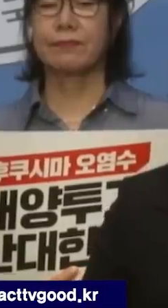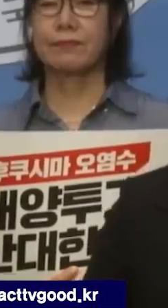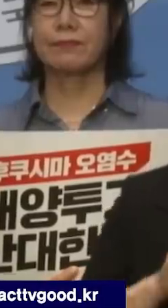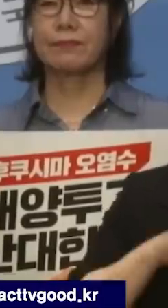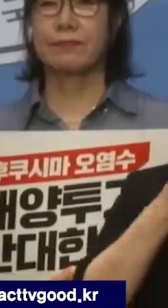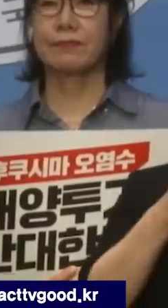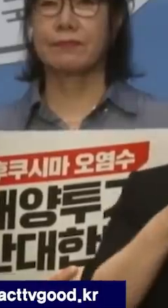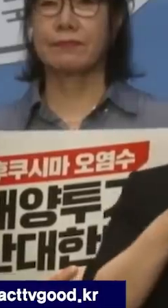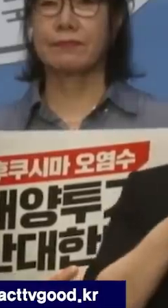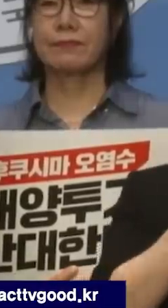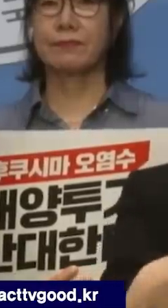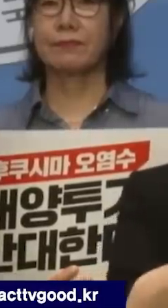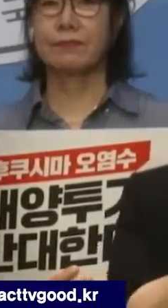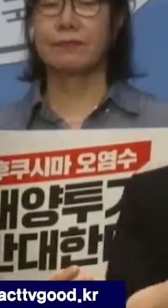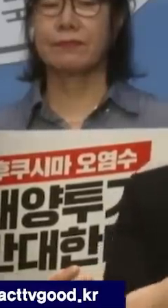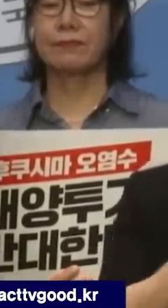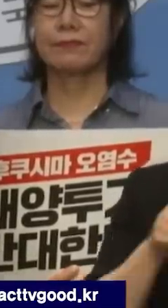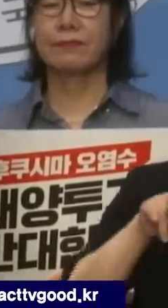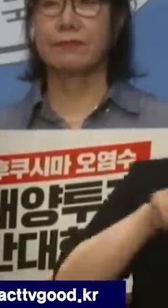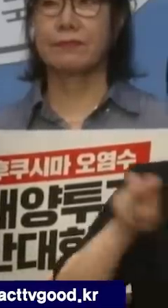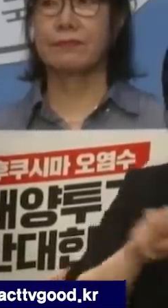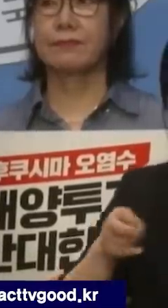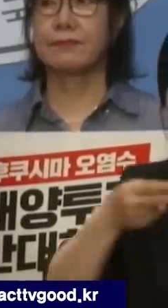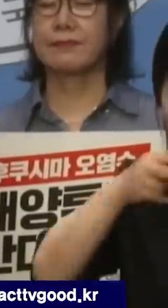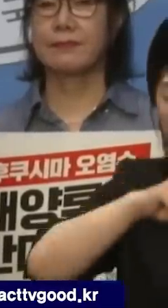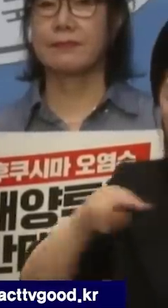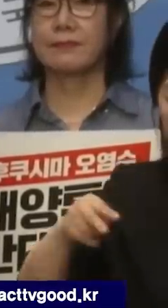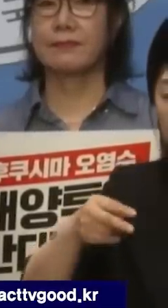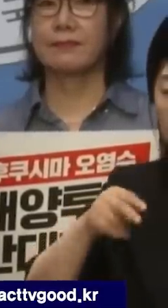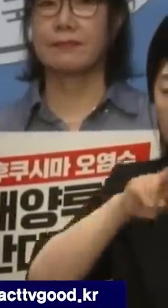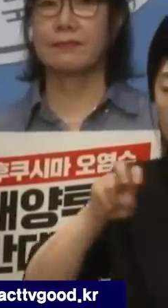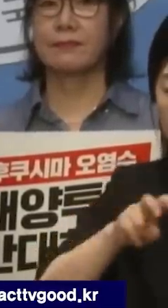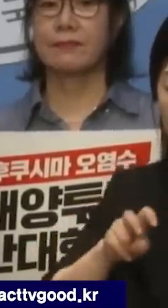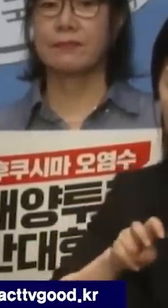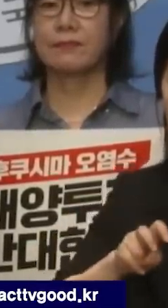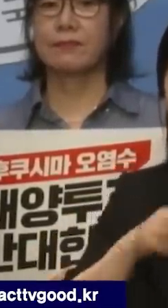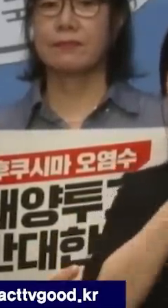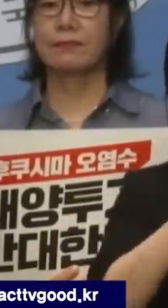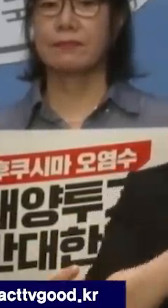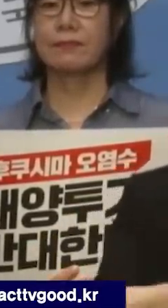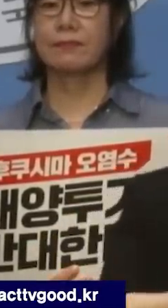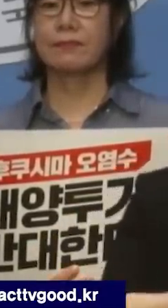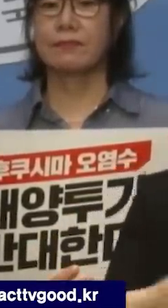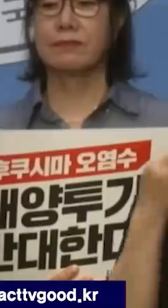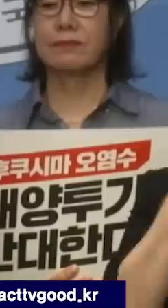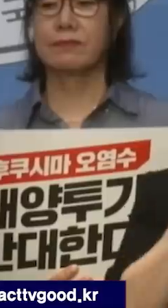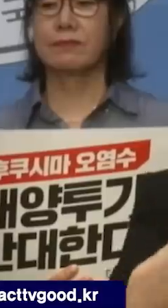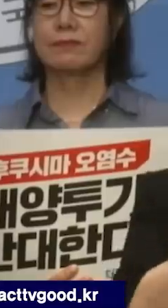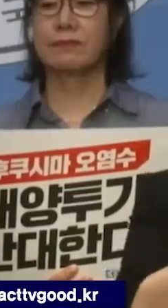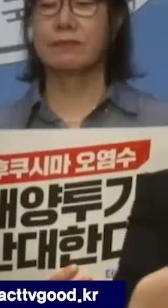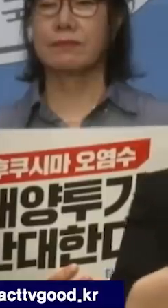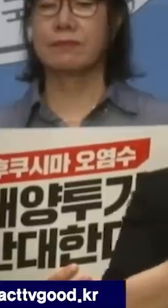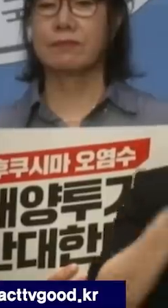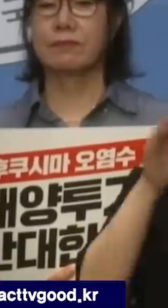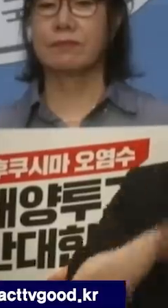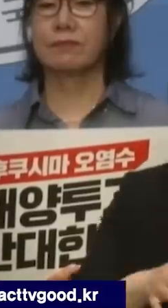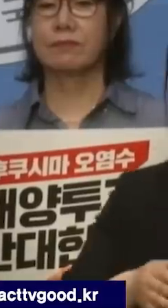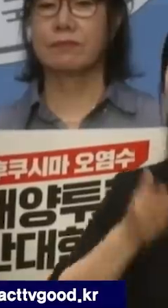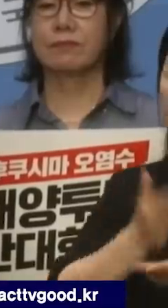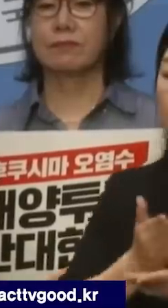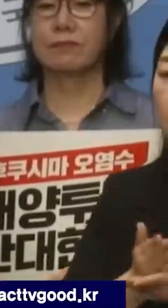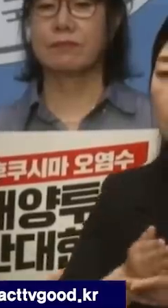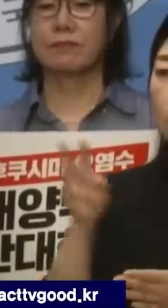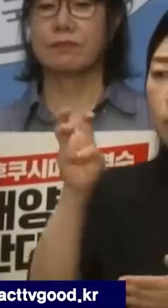핵송 중 검사 핵종을 30개로 줄이라고 요구했습니다. 그